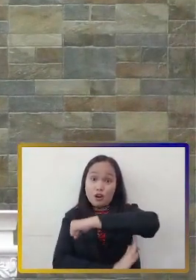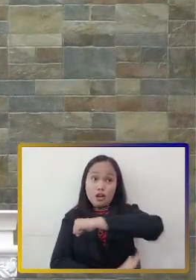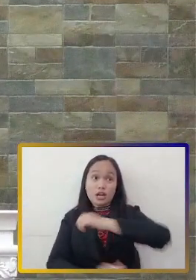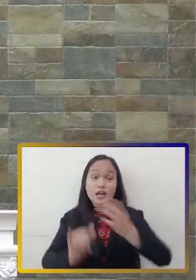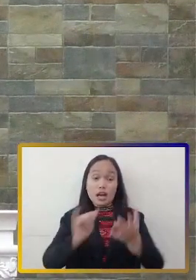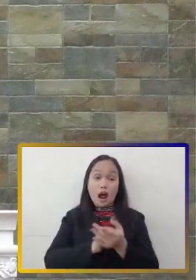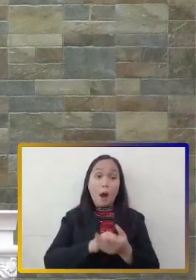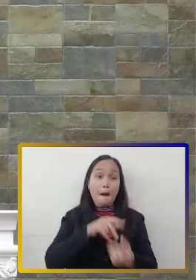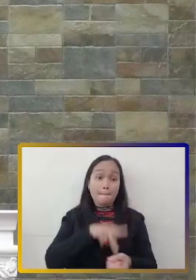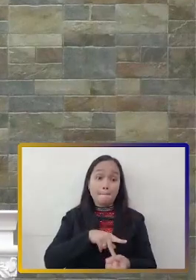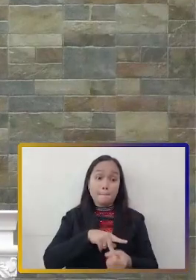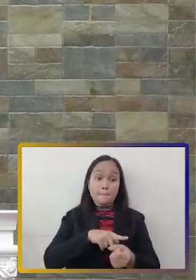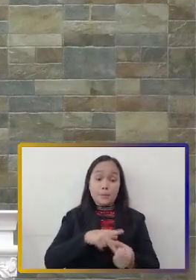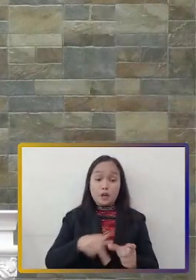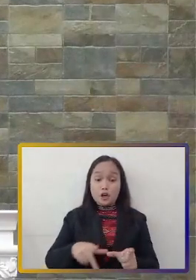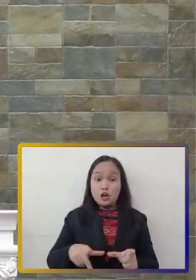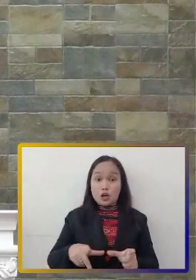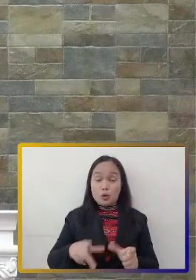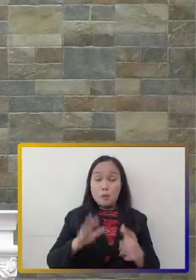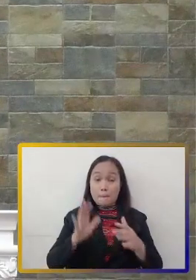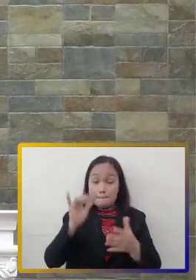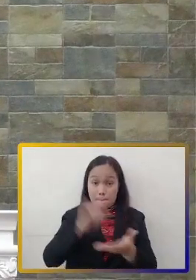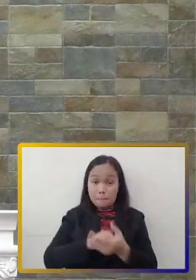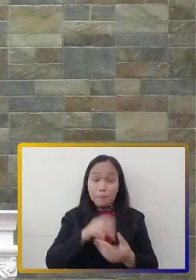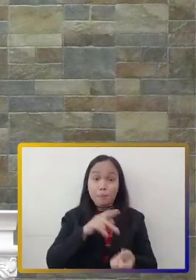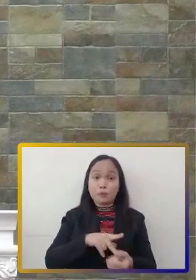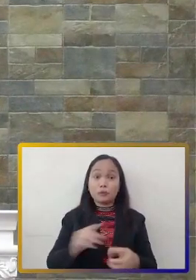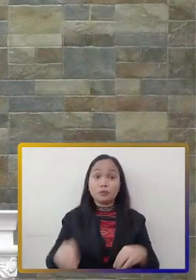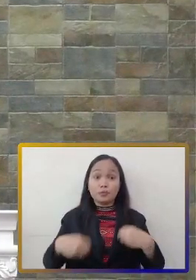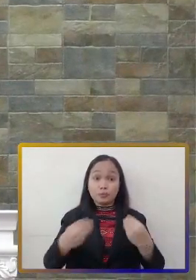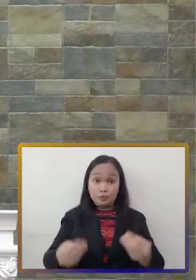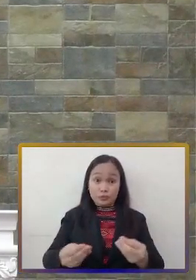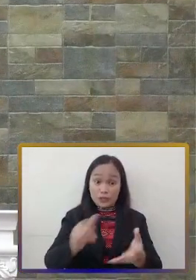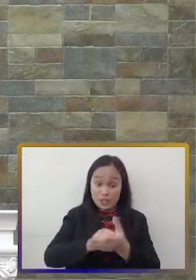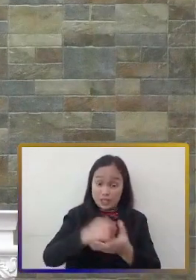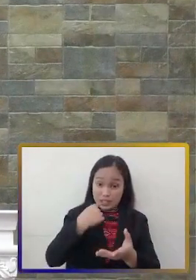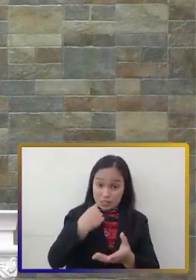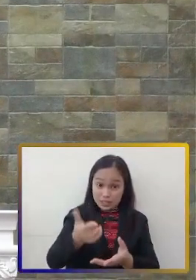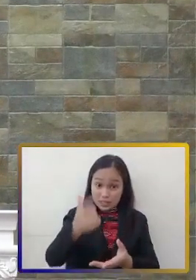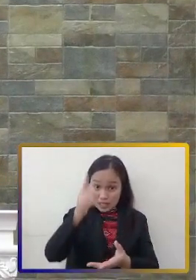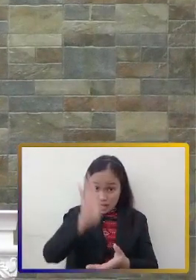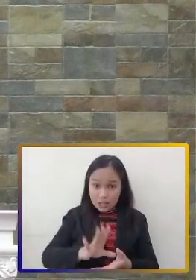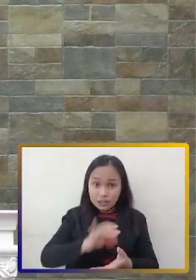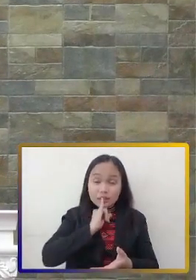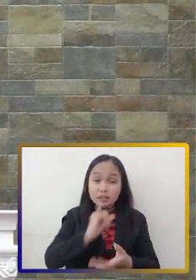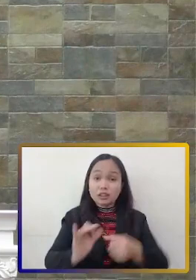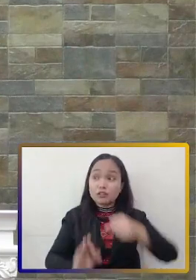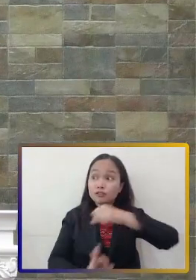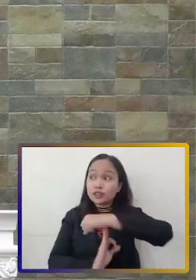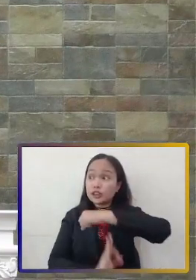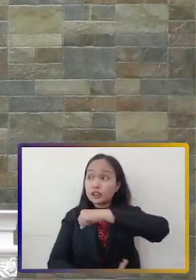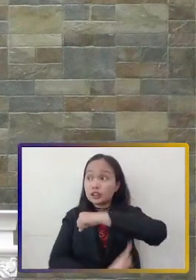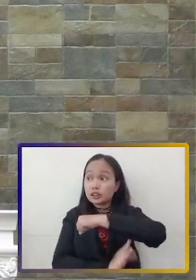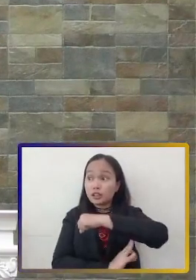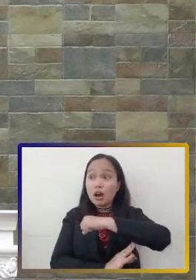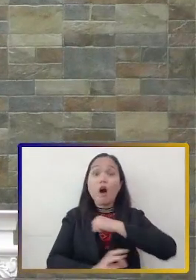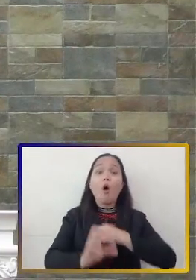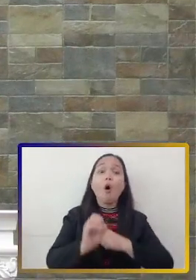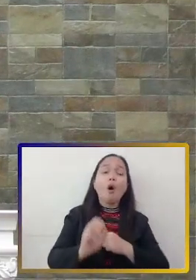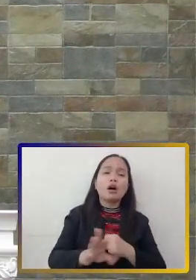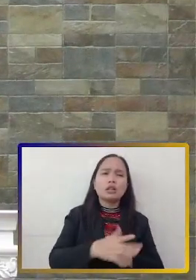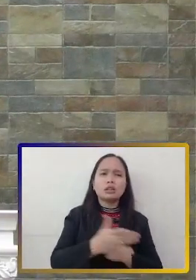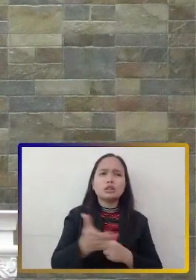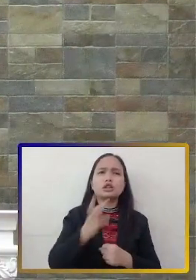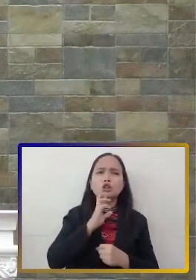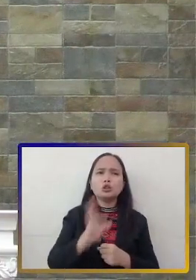said, God is the foundation? Are you building a stronghold